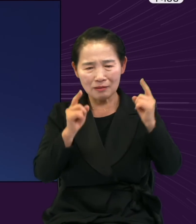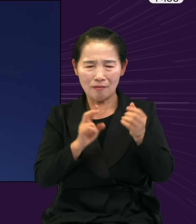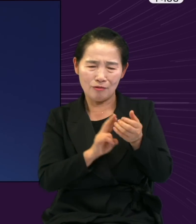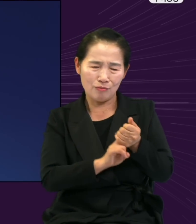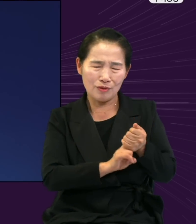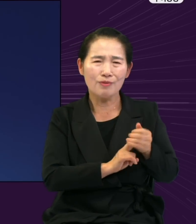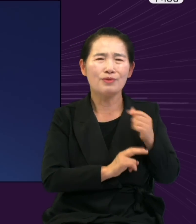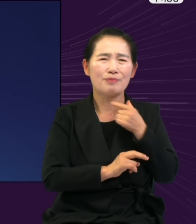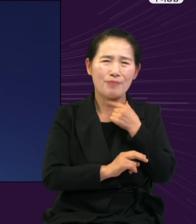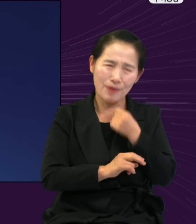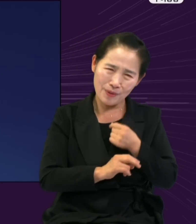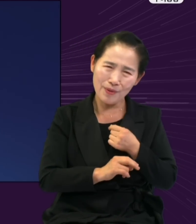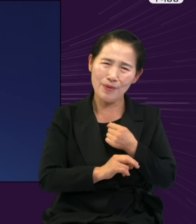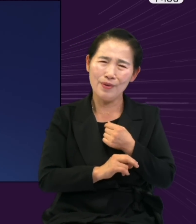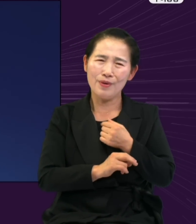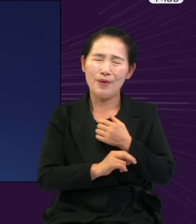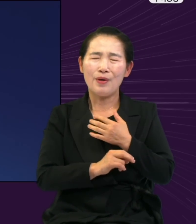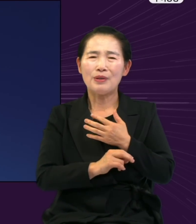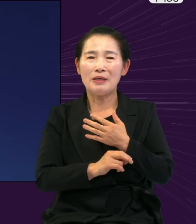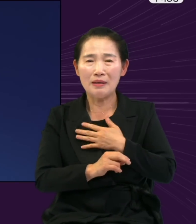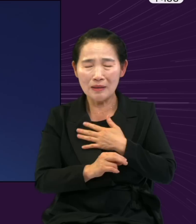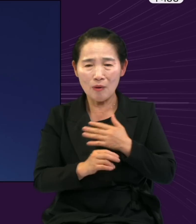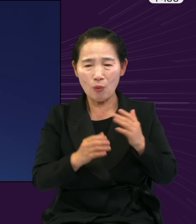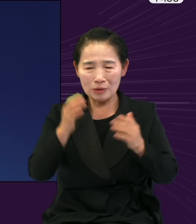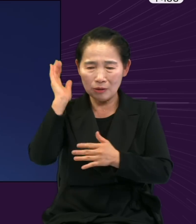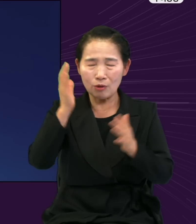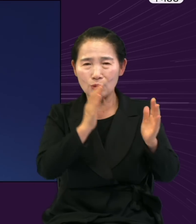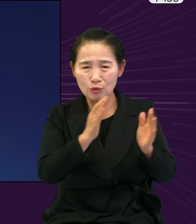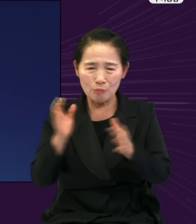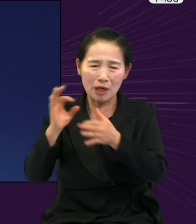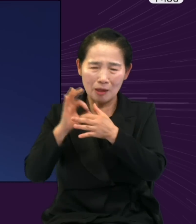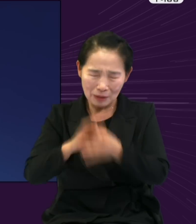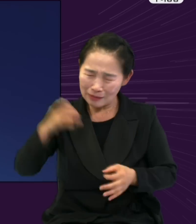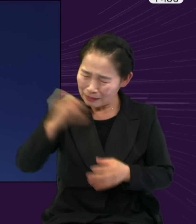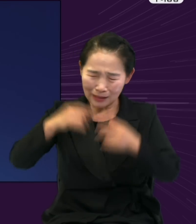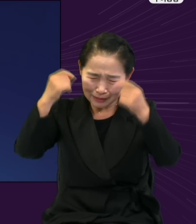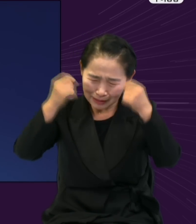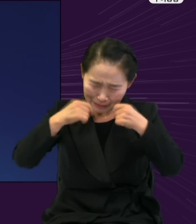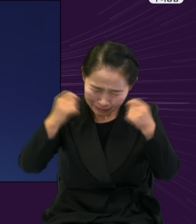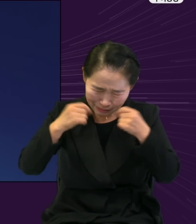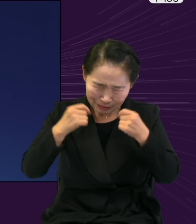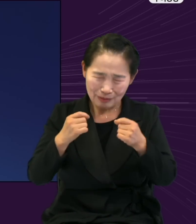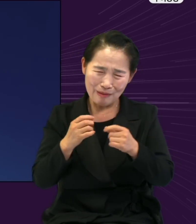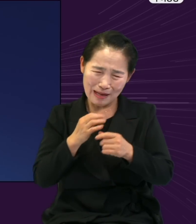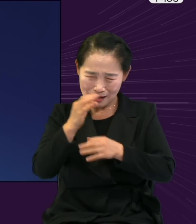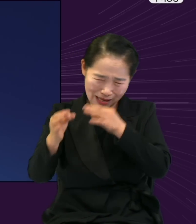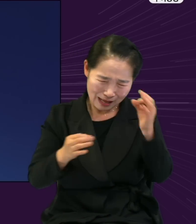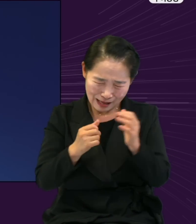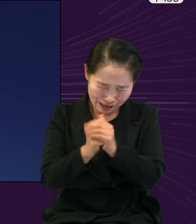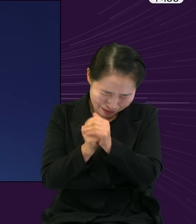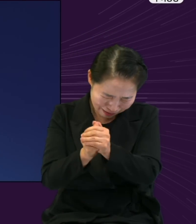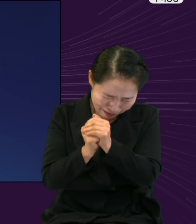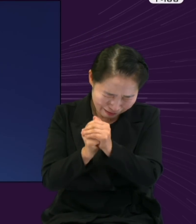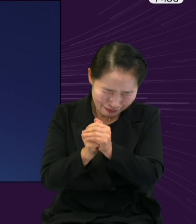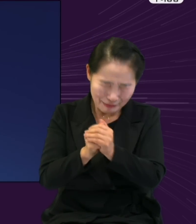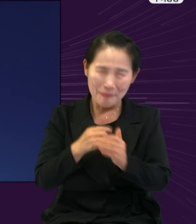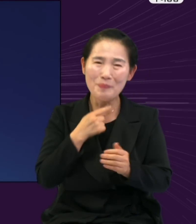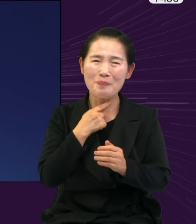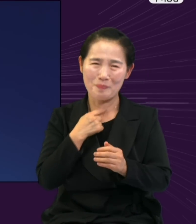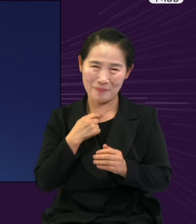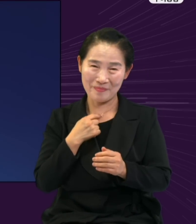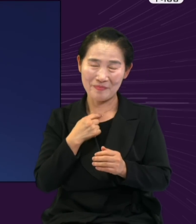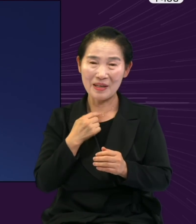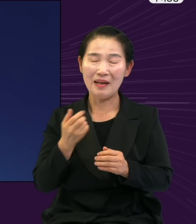이것을 준비하면서 또 아파서 또 울고 또 하나님 앞에 고통스러운 부르짖음을 올려드렸습니다. 그러나 아픔을